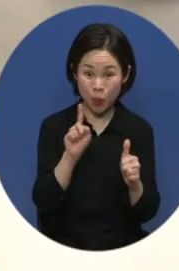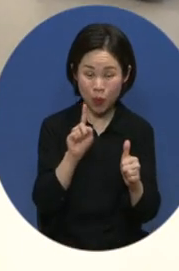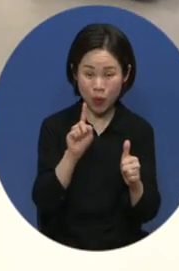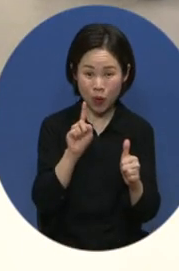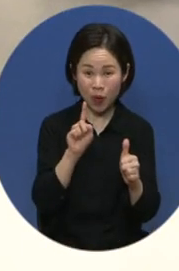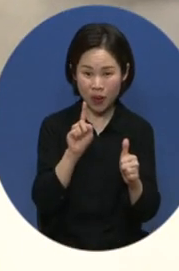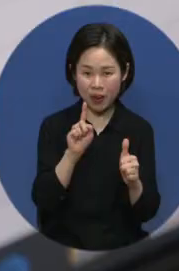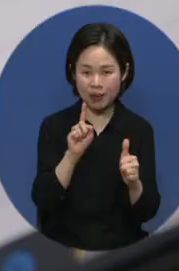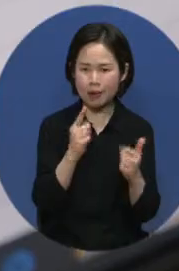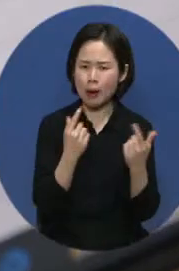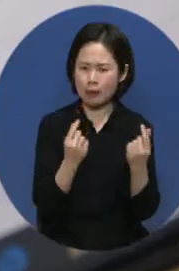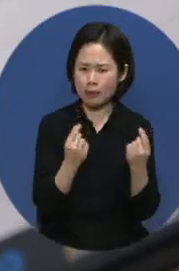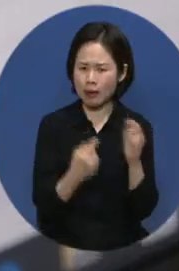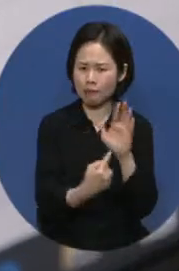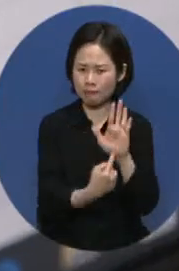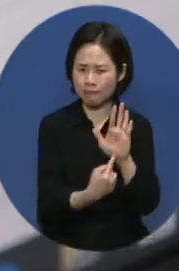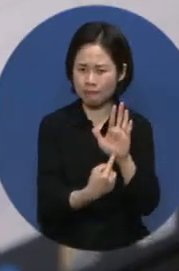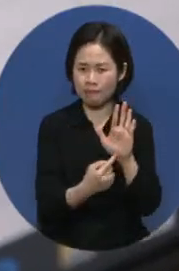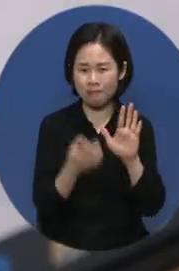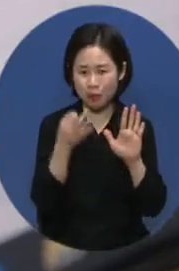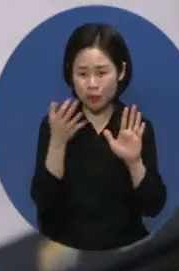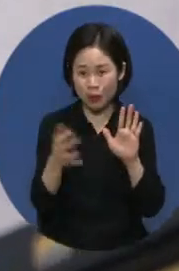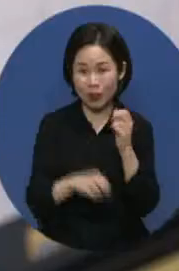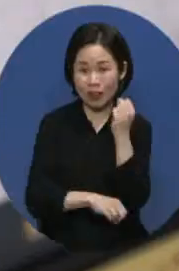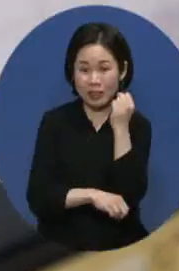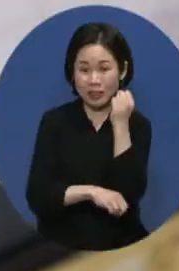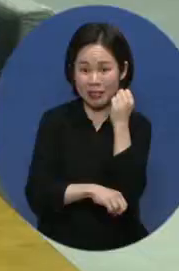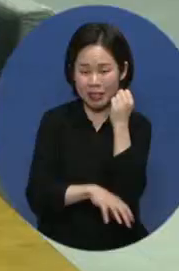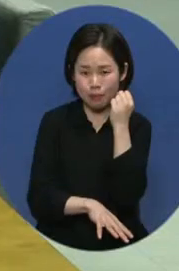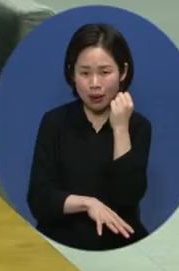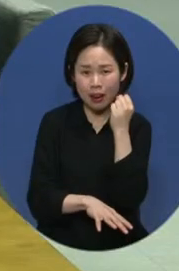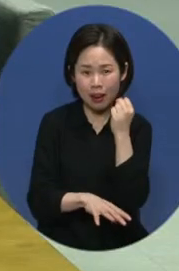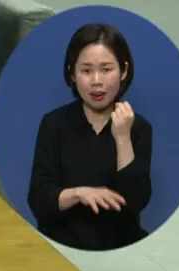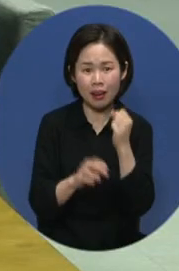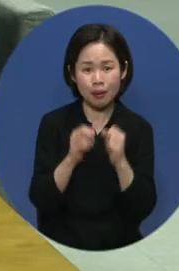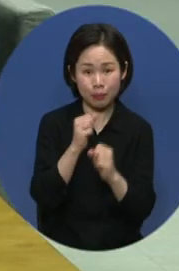쉬운 정보는 이런 것이다 라는 그런 기틀을 계속 저희가